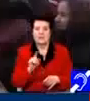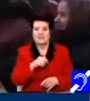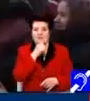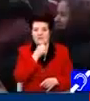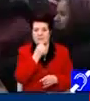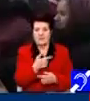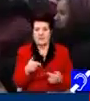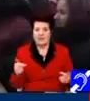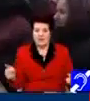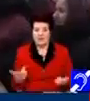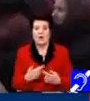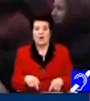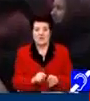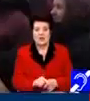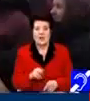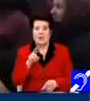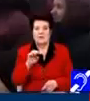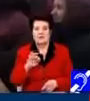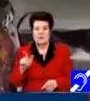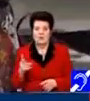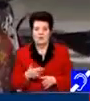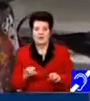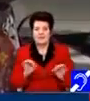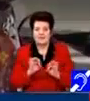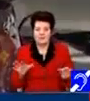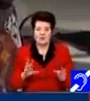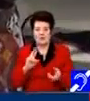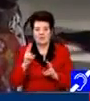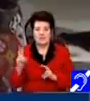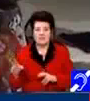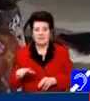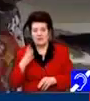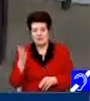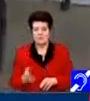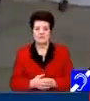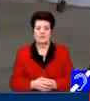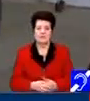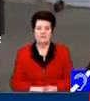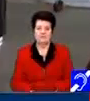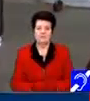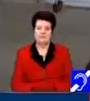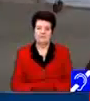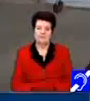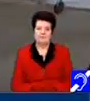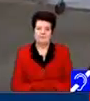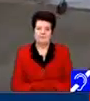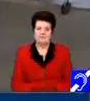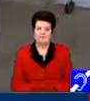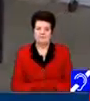vârste diferite, dar cu aceleași pasiuni. De la sărbătoare nu au lipsit dansurile populare strămoșești.